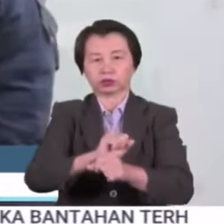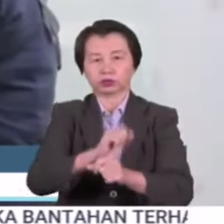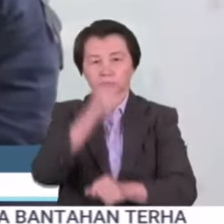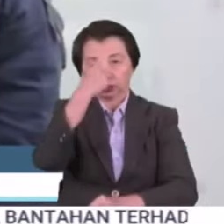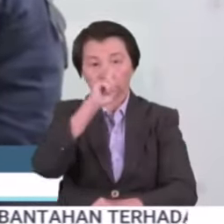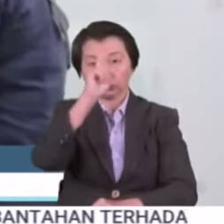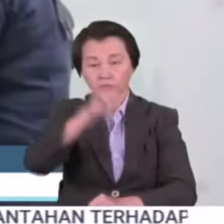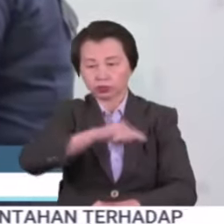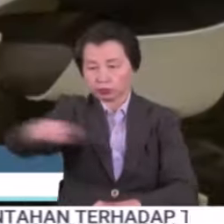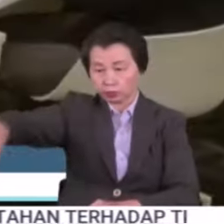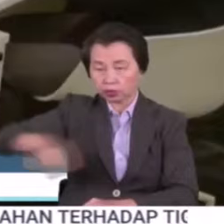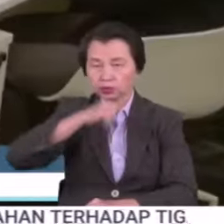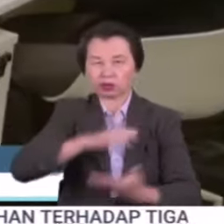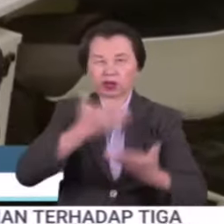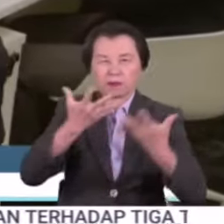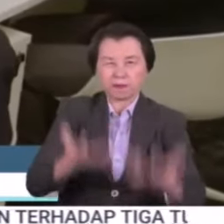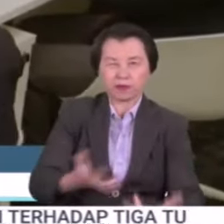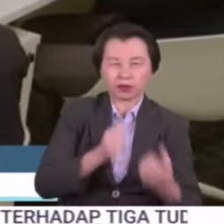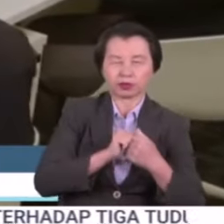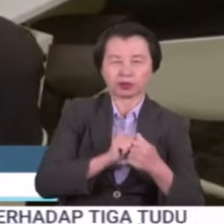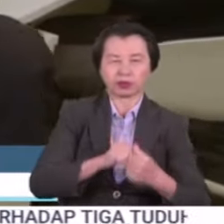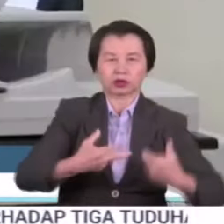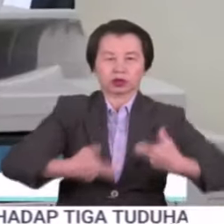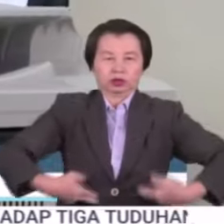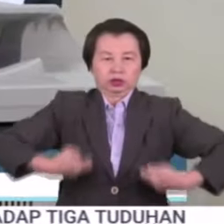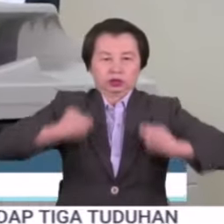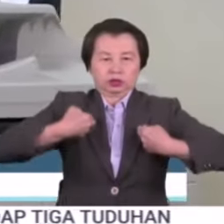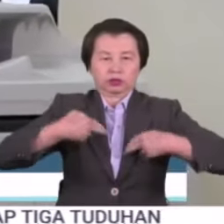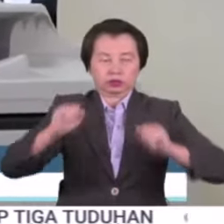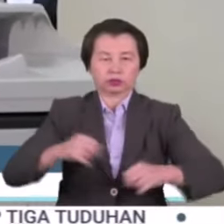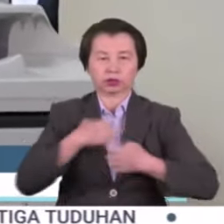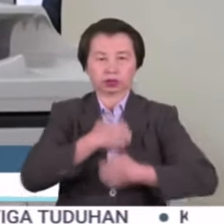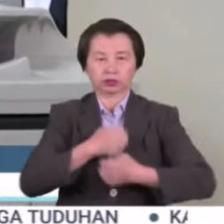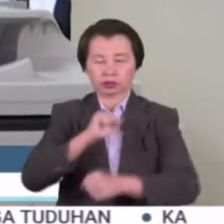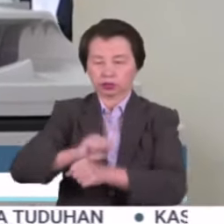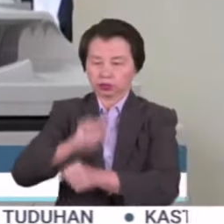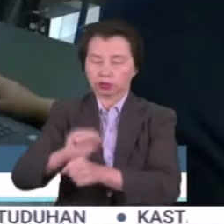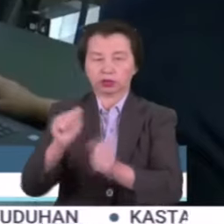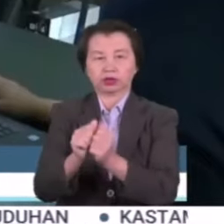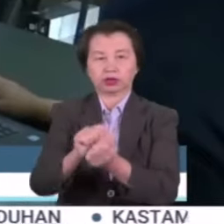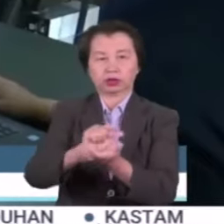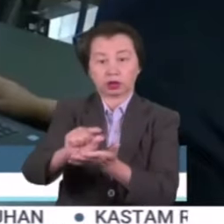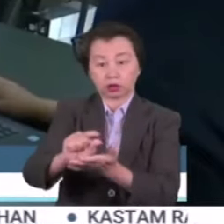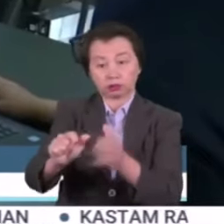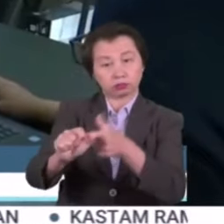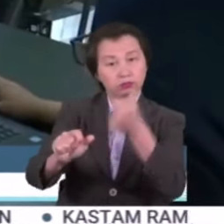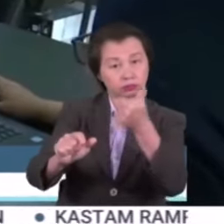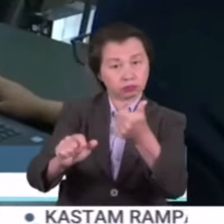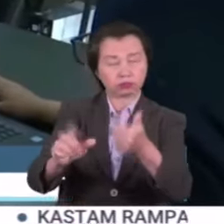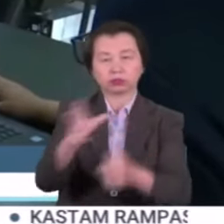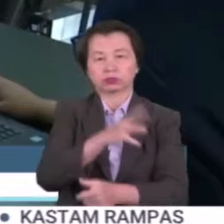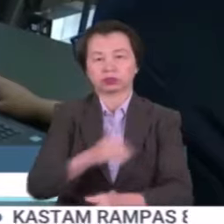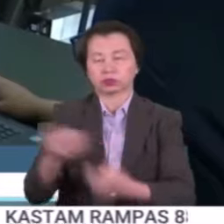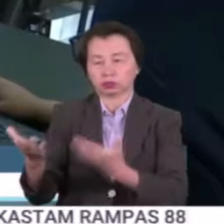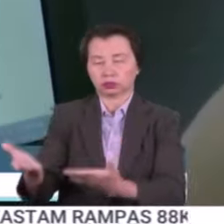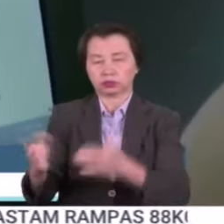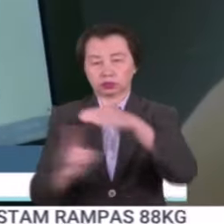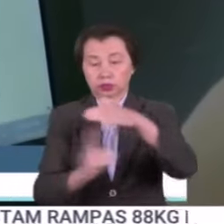pastikan mereka tidak terbebas dari hidup selain dapat menikmati pekerjaan dengan gaji bermarwah